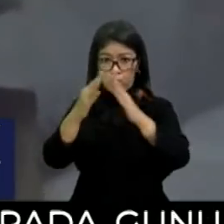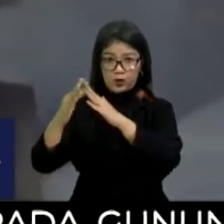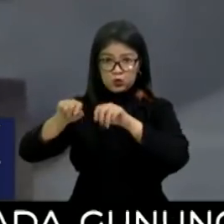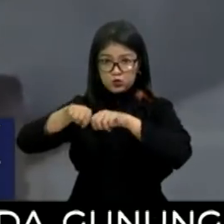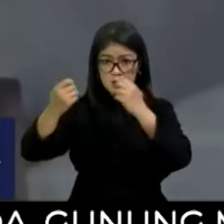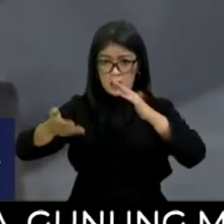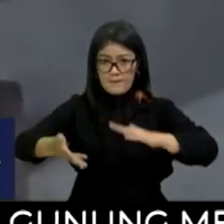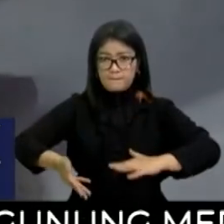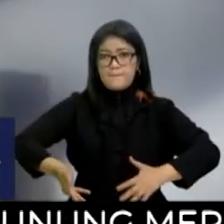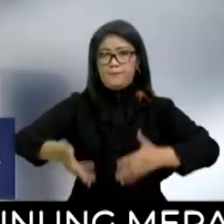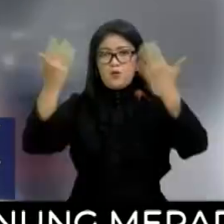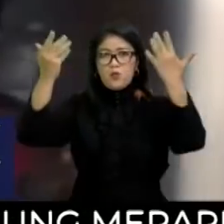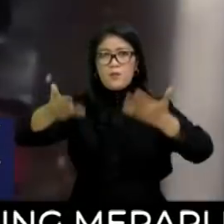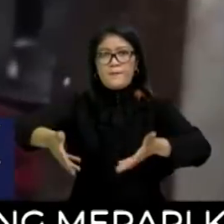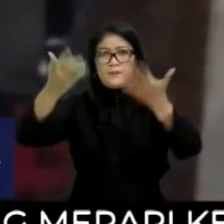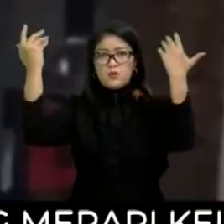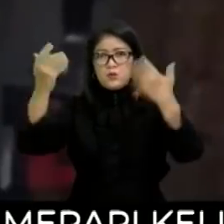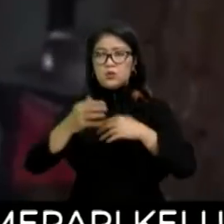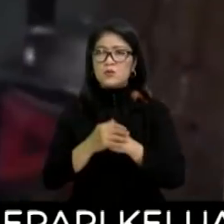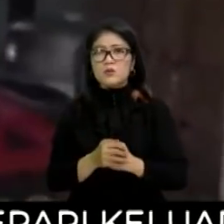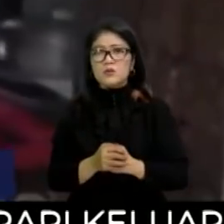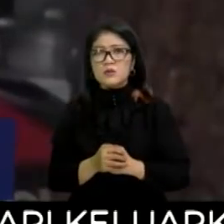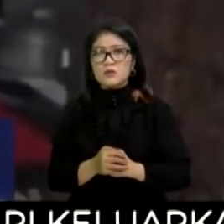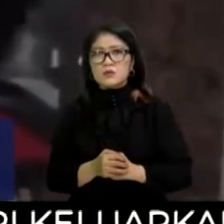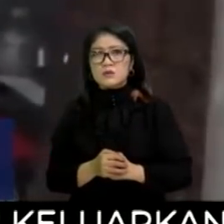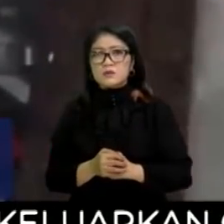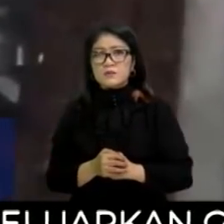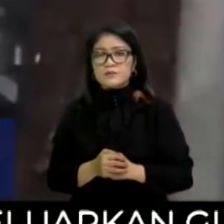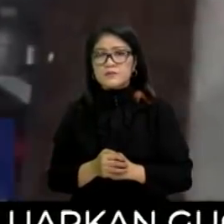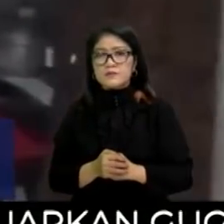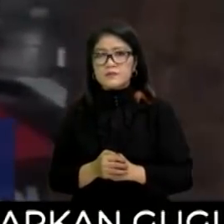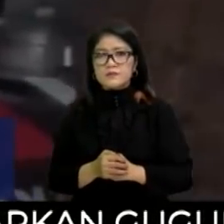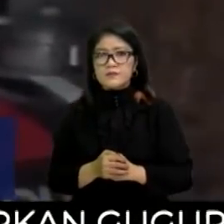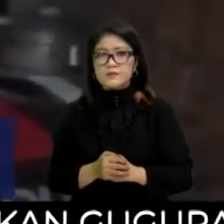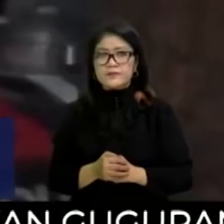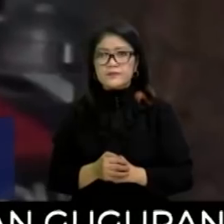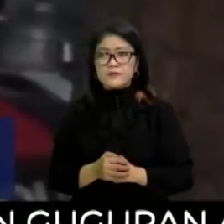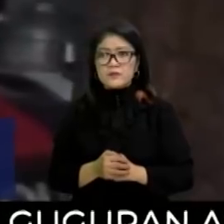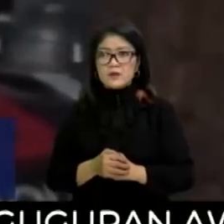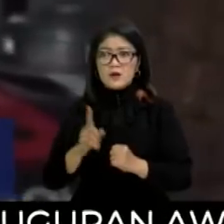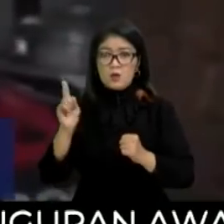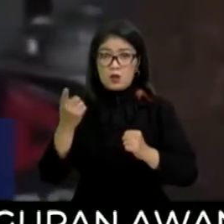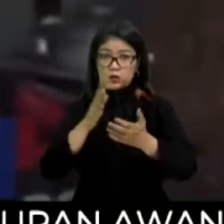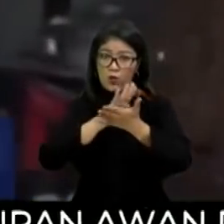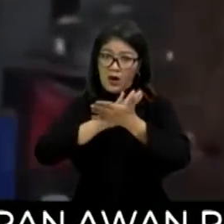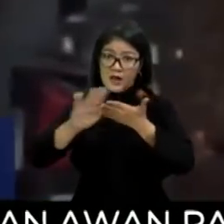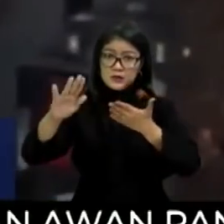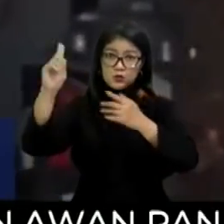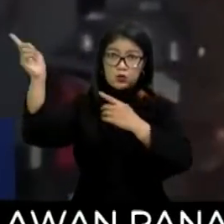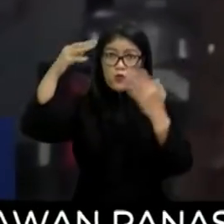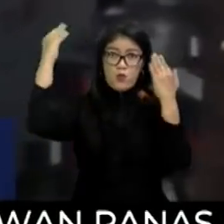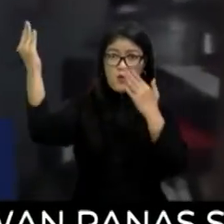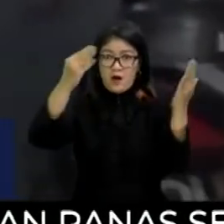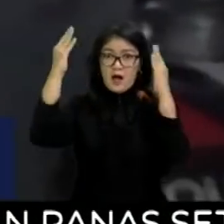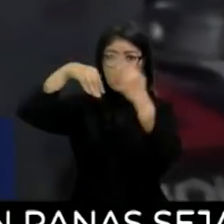hilang tersapu angin. Itu loh mas, warna putih dari situ loh. Langsung ke sana, terus ke atap loh,